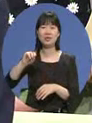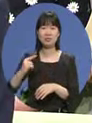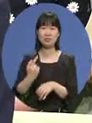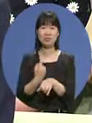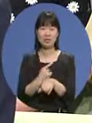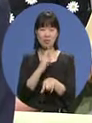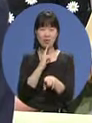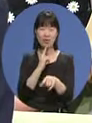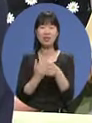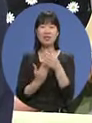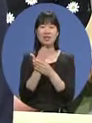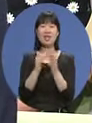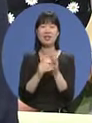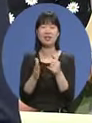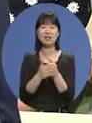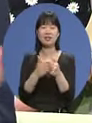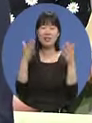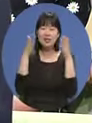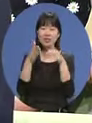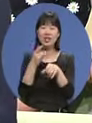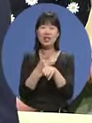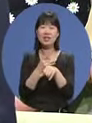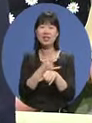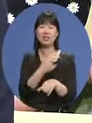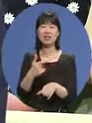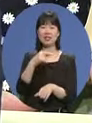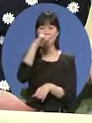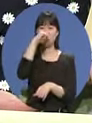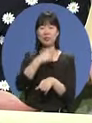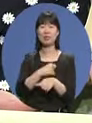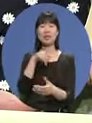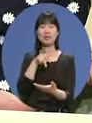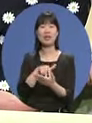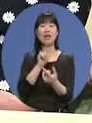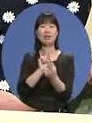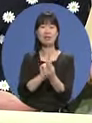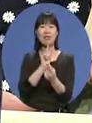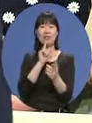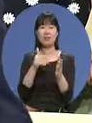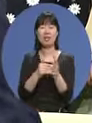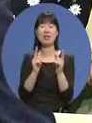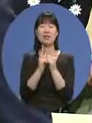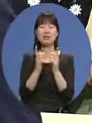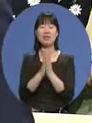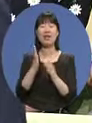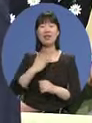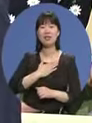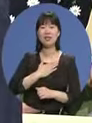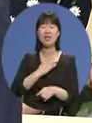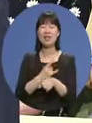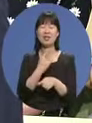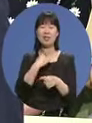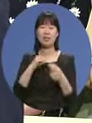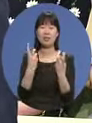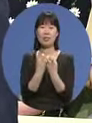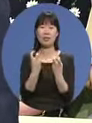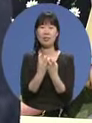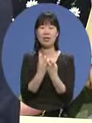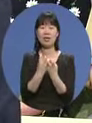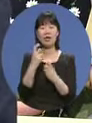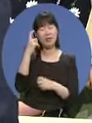세로토닌이 네, 이제 분비되면서 집중하기 굉장히 좋은 이런 상태가 되거든요. 그래서 실제로 저는 했던 방법이